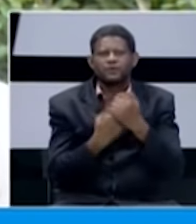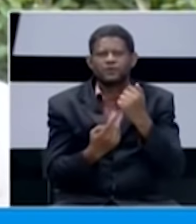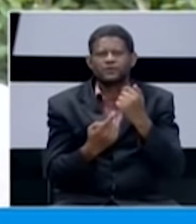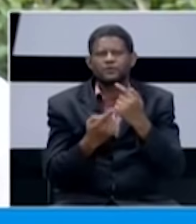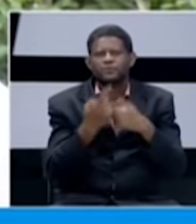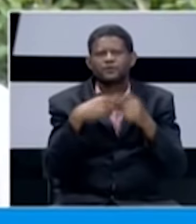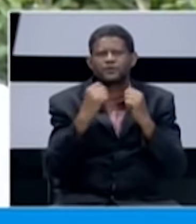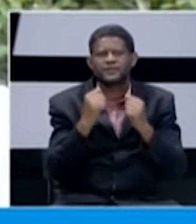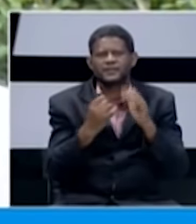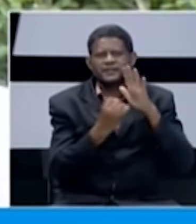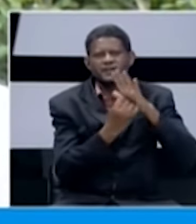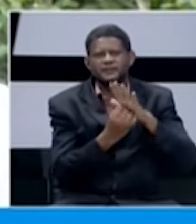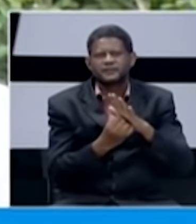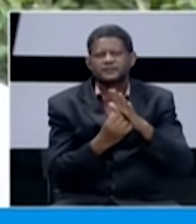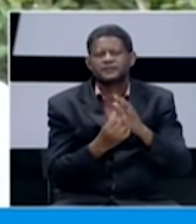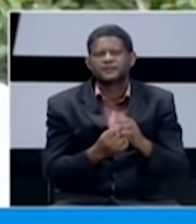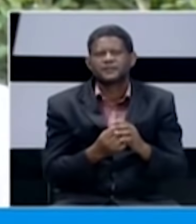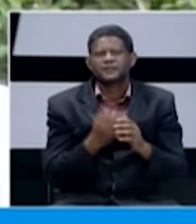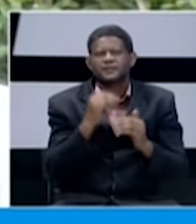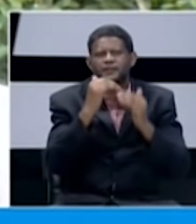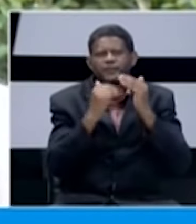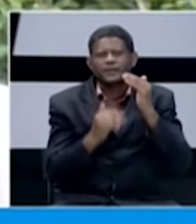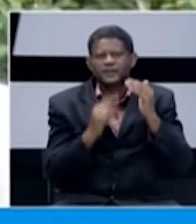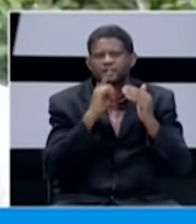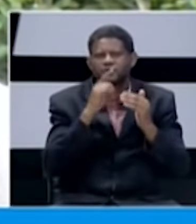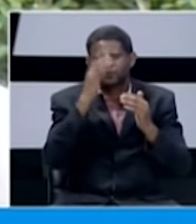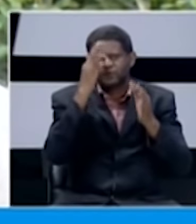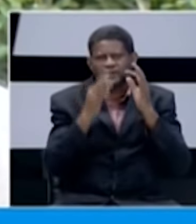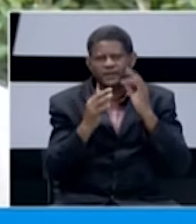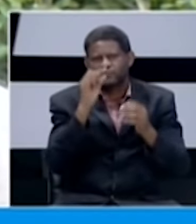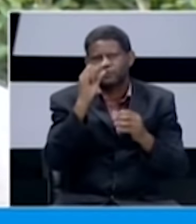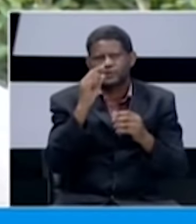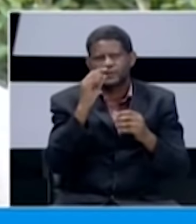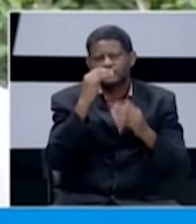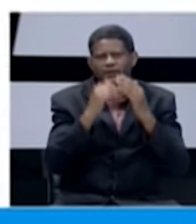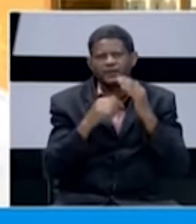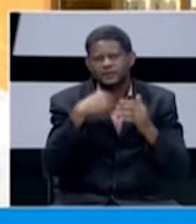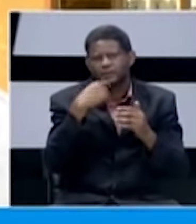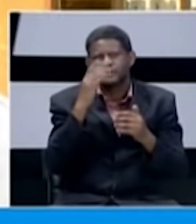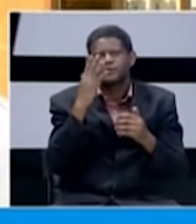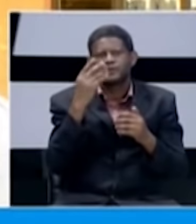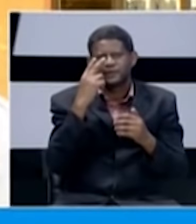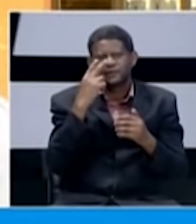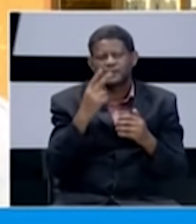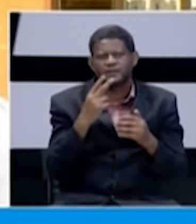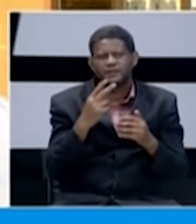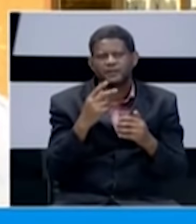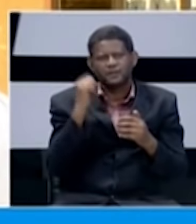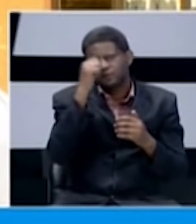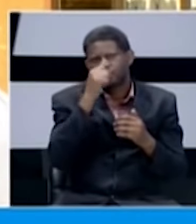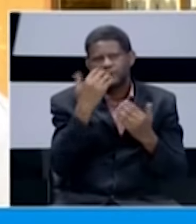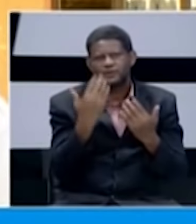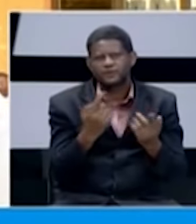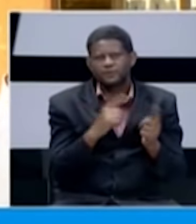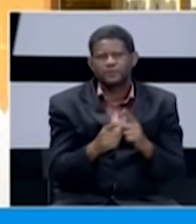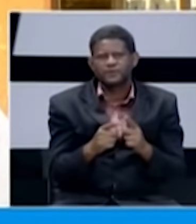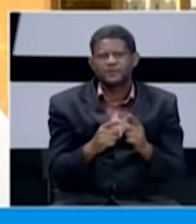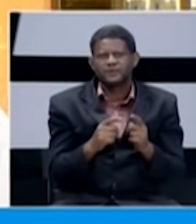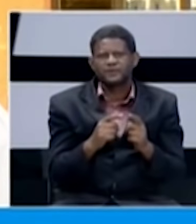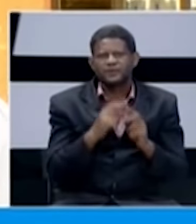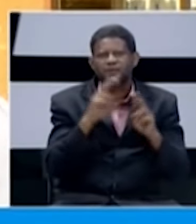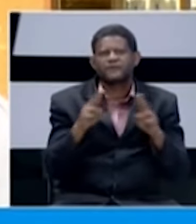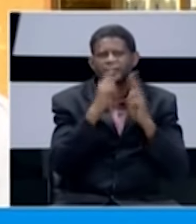صقتي المقناس لتو السنة ملكو اللي مقناس ما سيلي سمعني إتو بحزون قال ناي فرالي سرعة وطاي